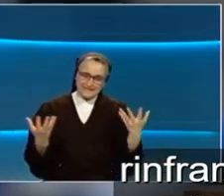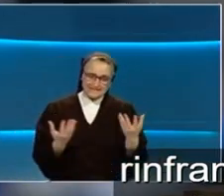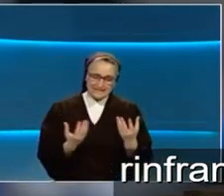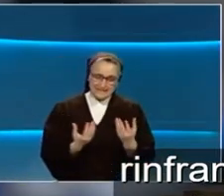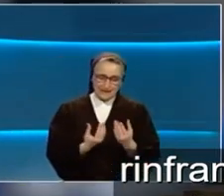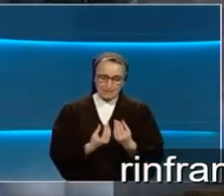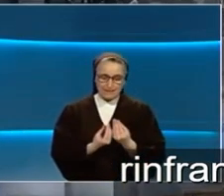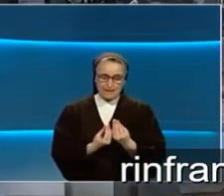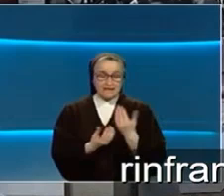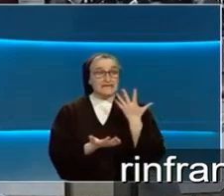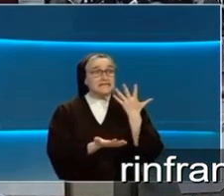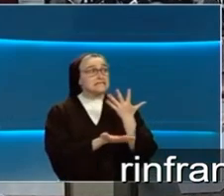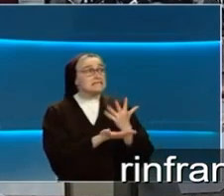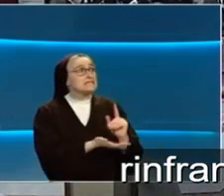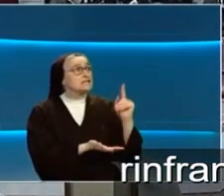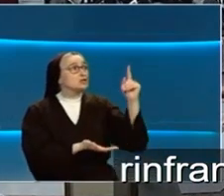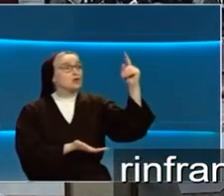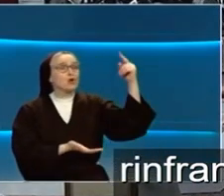parvulis.